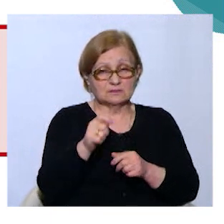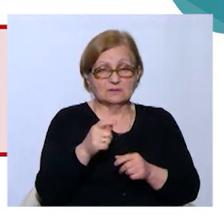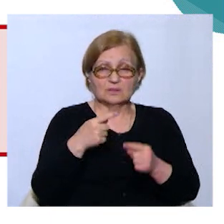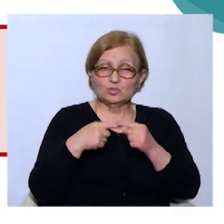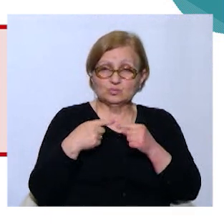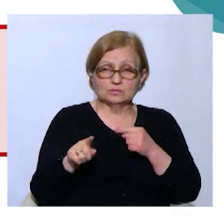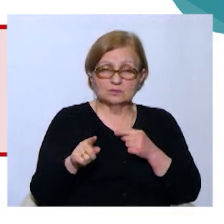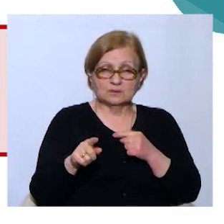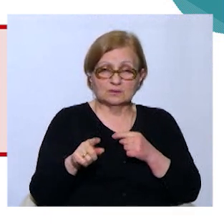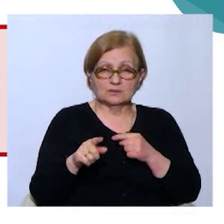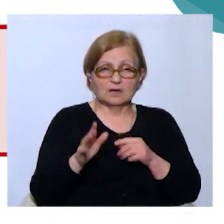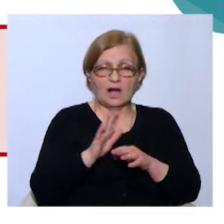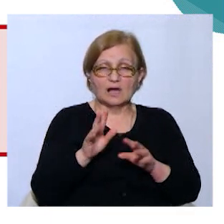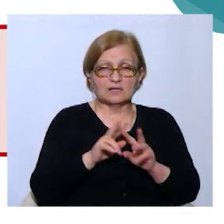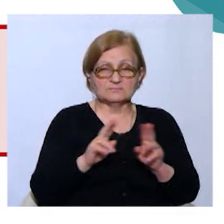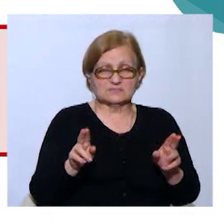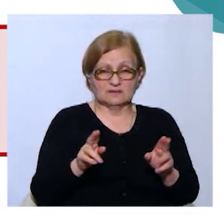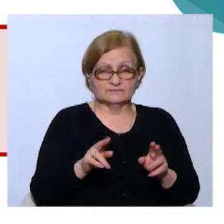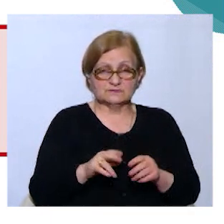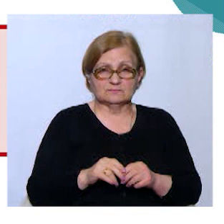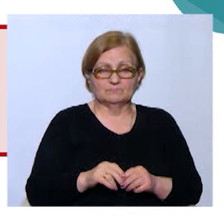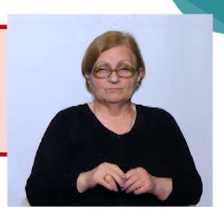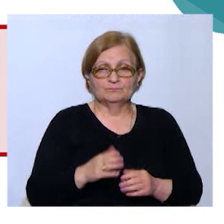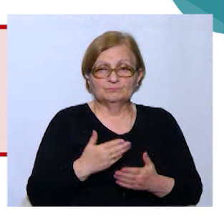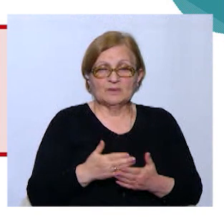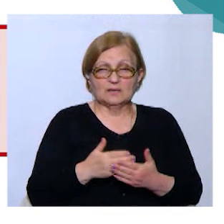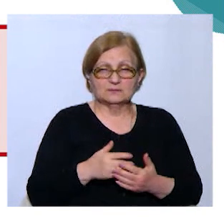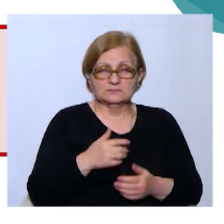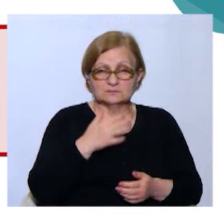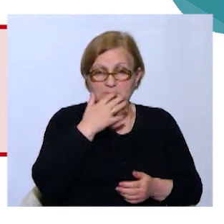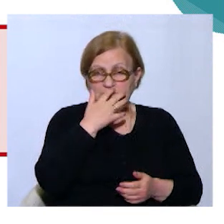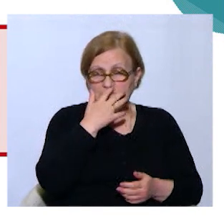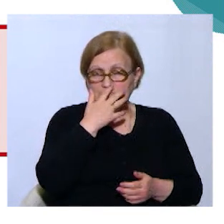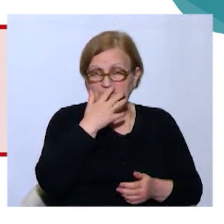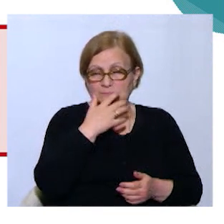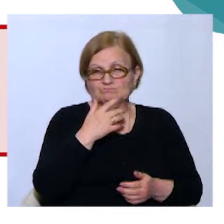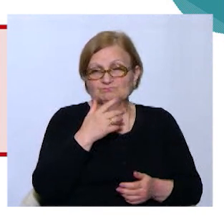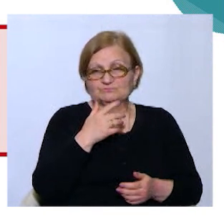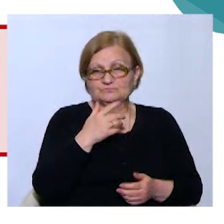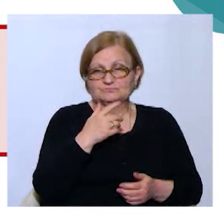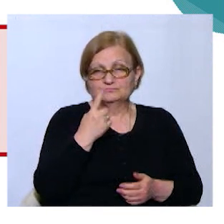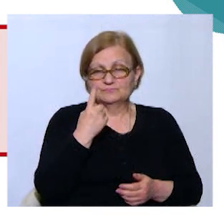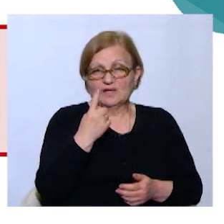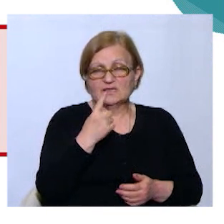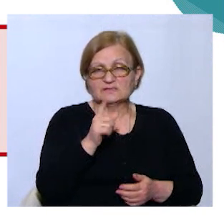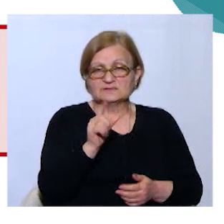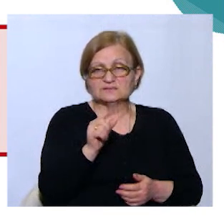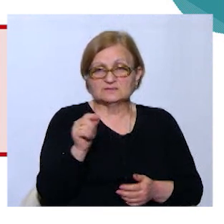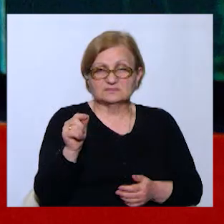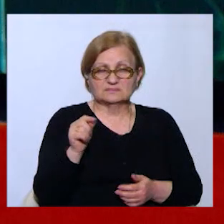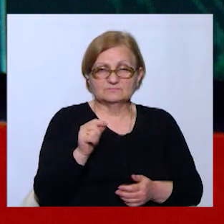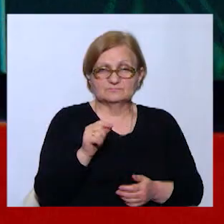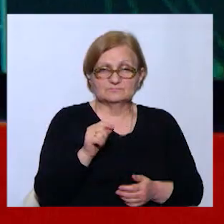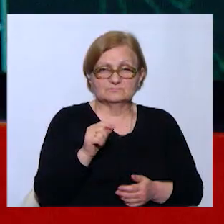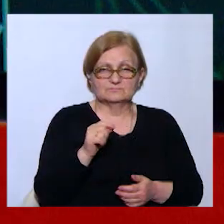განსხვავებული ცვლადები, მაშინ არამსგავსი. აი მაგალითად, გვაქვს ესეთი ერთ წევრები, აი ერთ წევრი ქვია. აი ეს არის ერთ